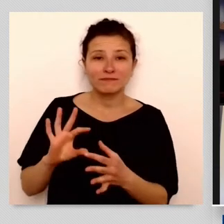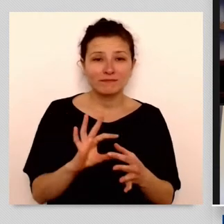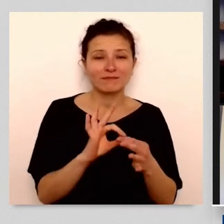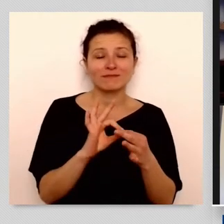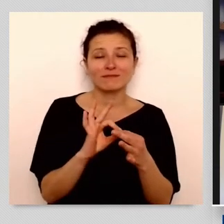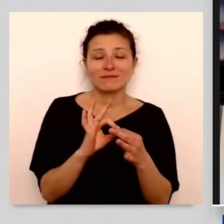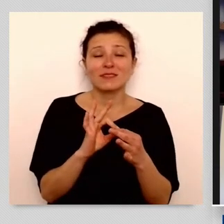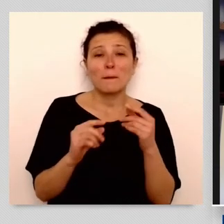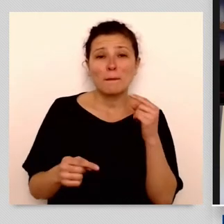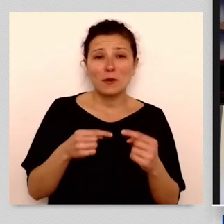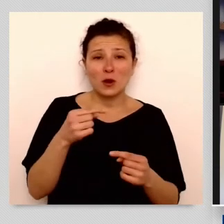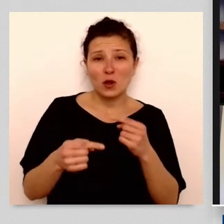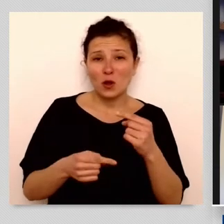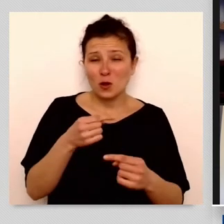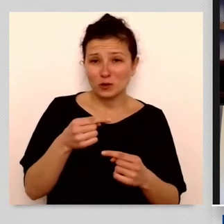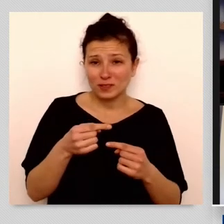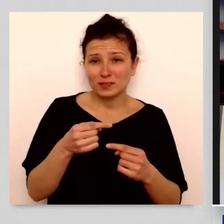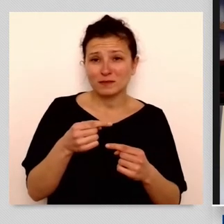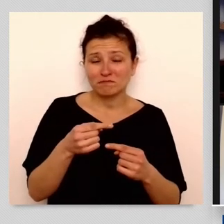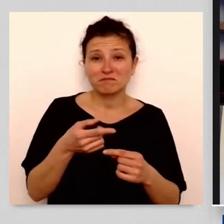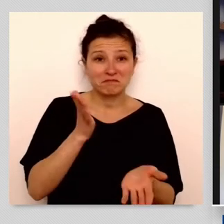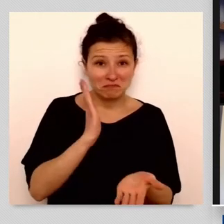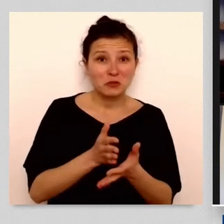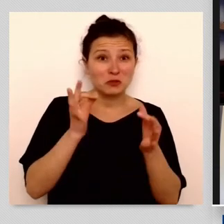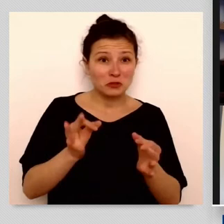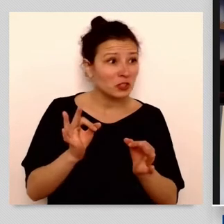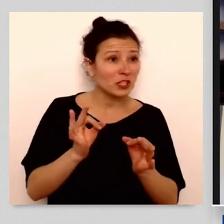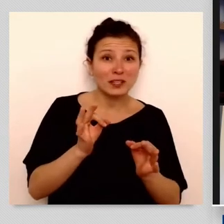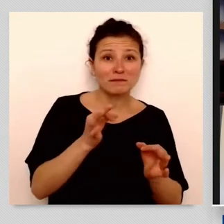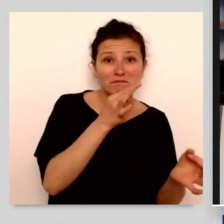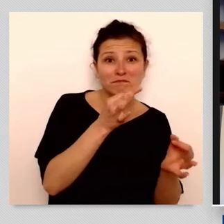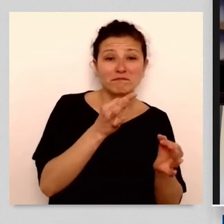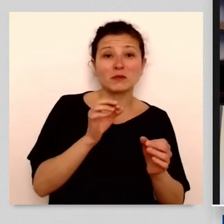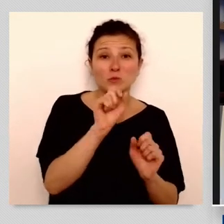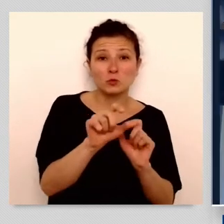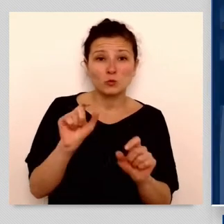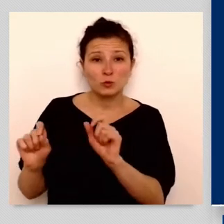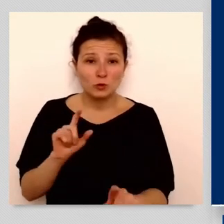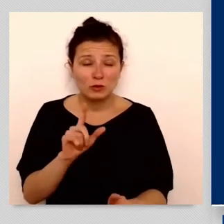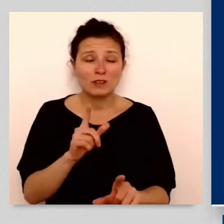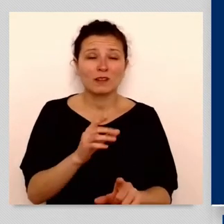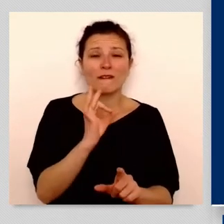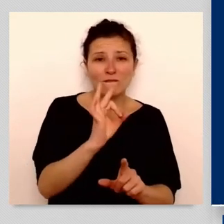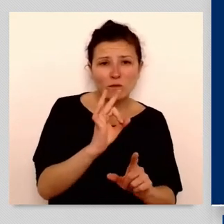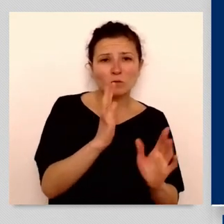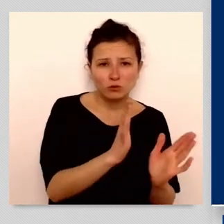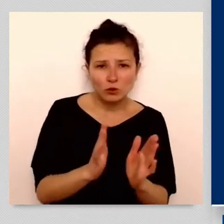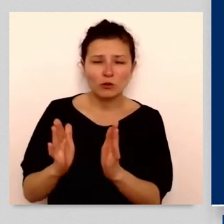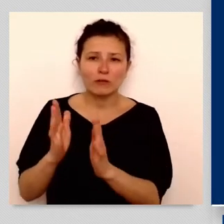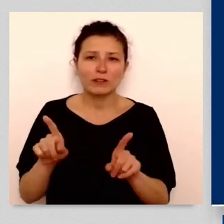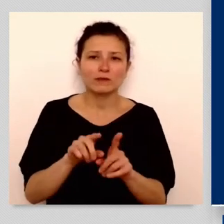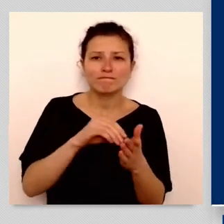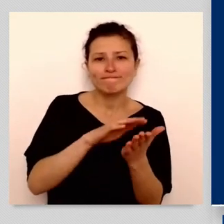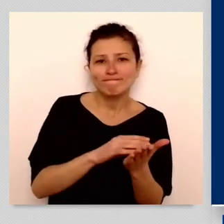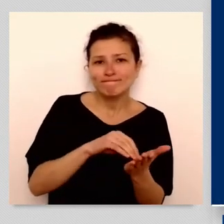ten proces już dzisiaj wywołuje, jego programowanie, wpisywanie w